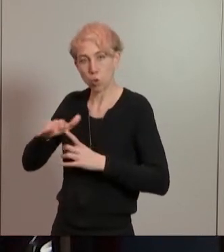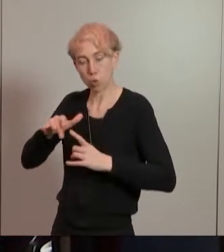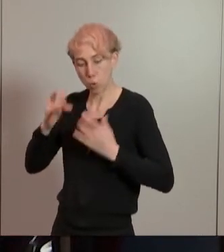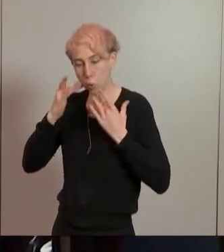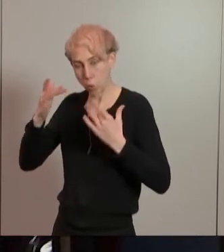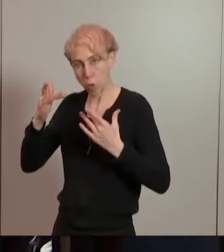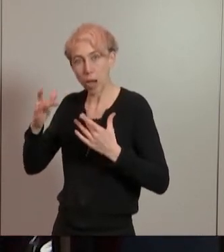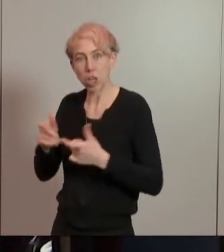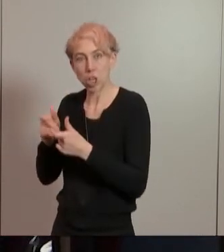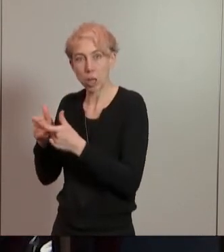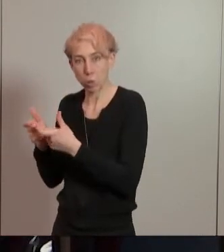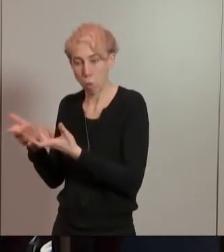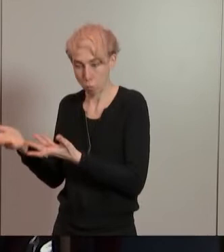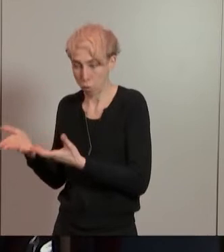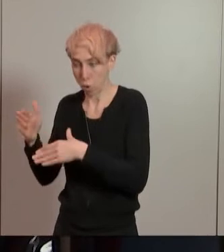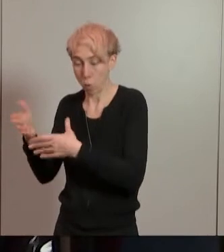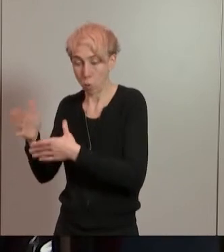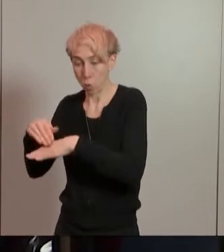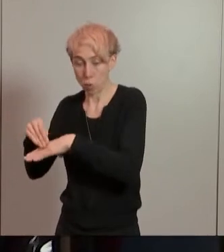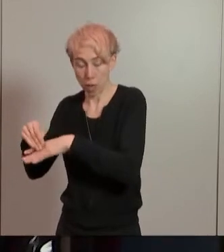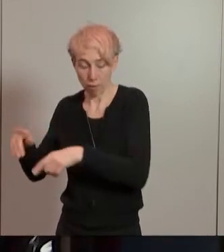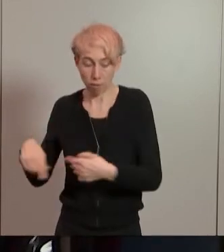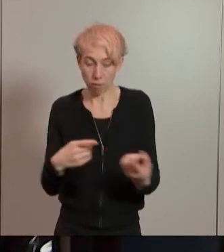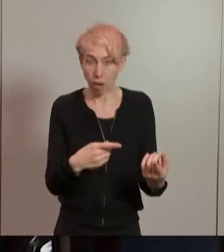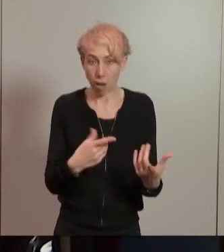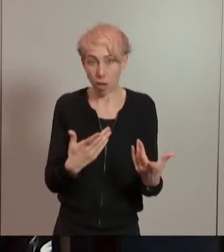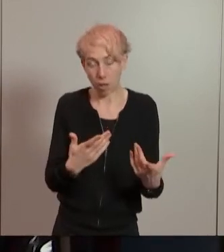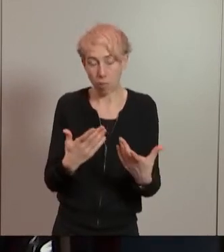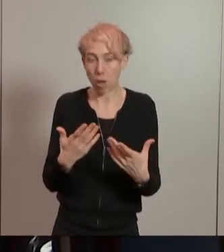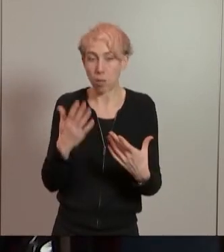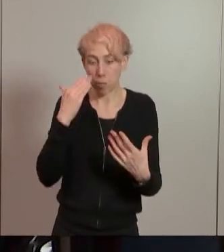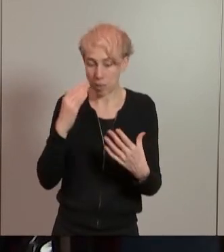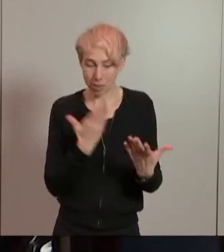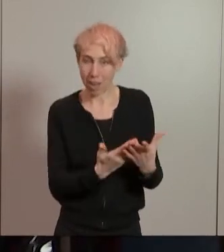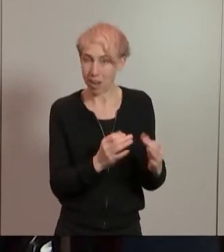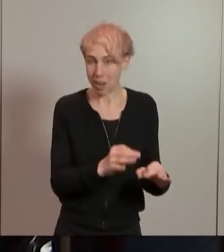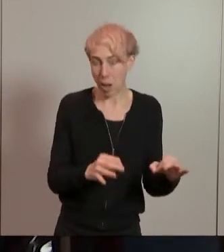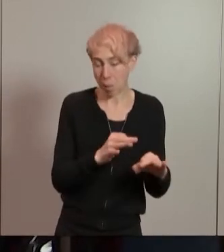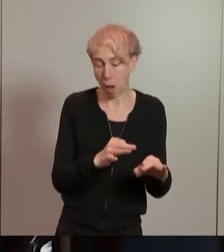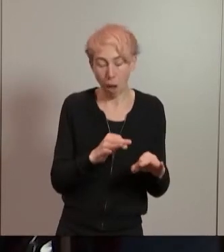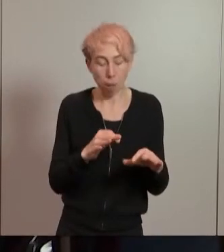allés chercher d'accompagnement dans d'autres structures par manque de proximité ou difficulté de mobilité.